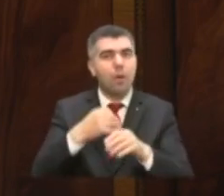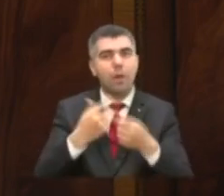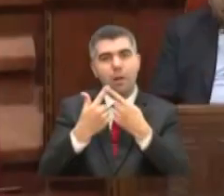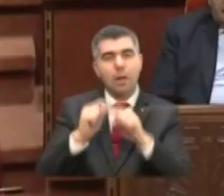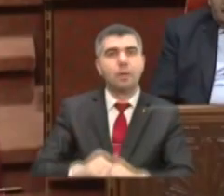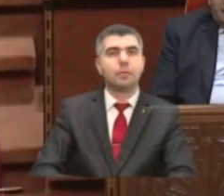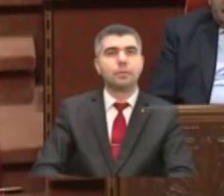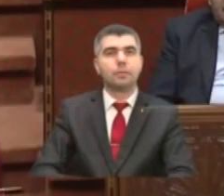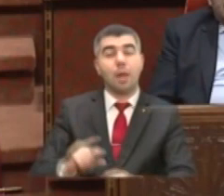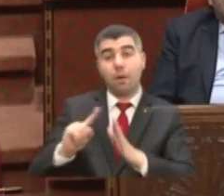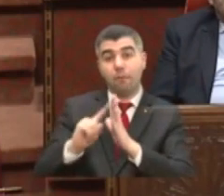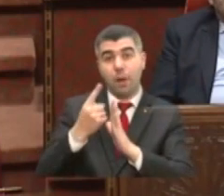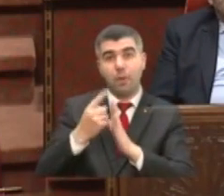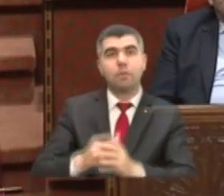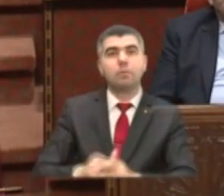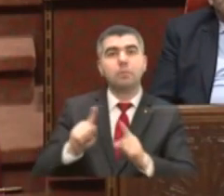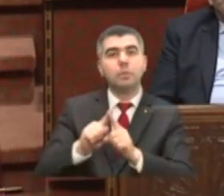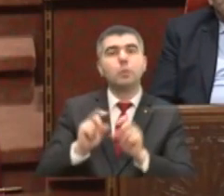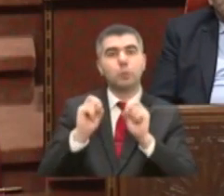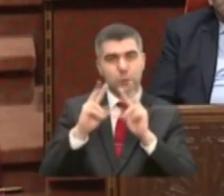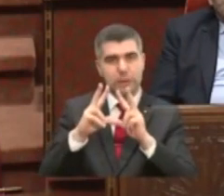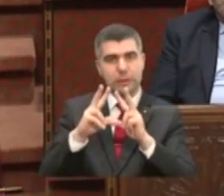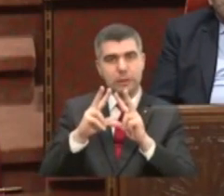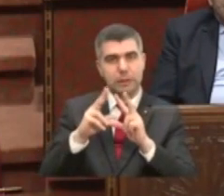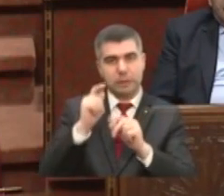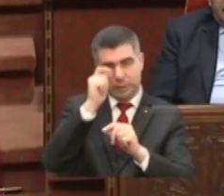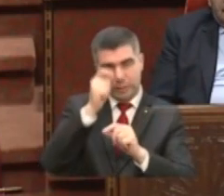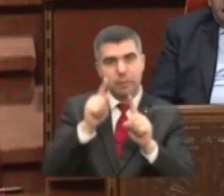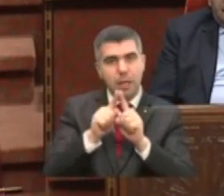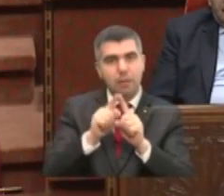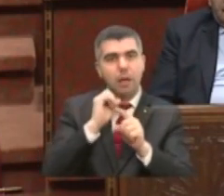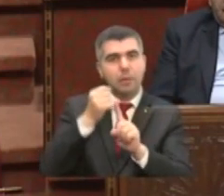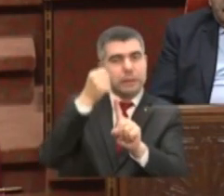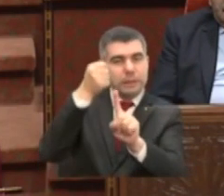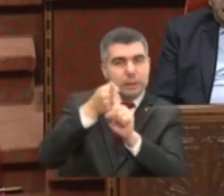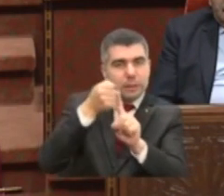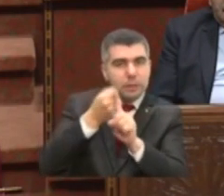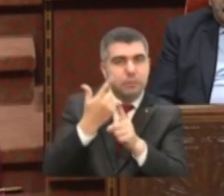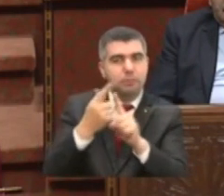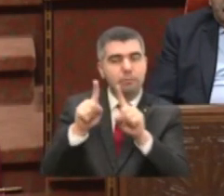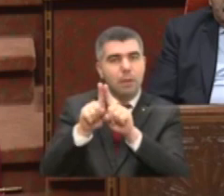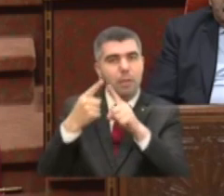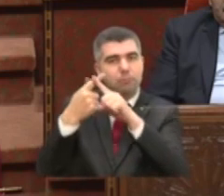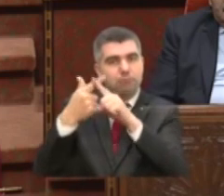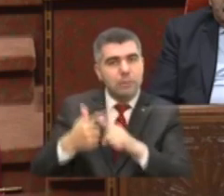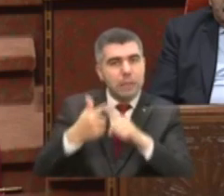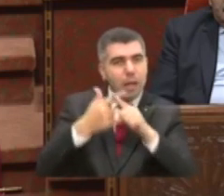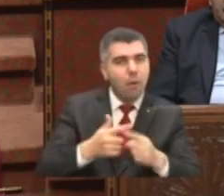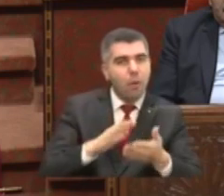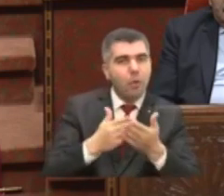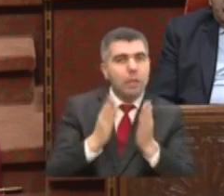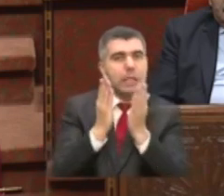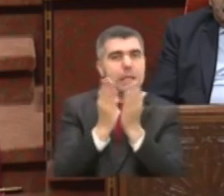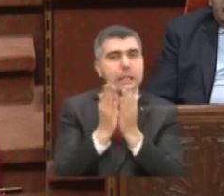التالية. أولاً، نثمن المجهود المالي الكبير المبذول فيما يخص قطاعات التعليم